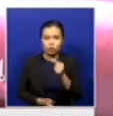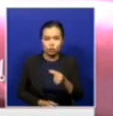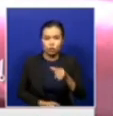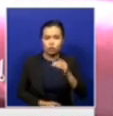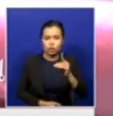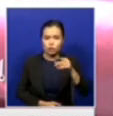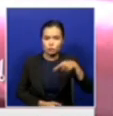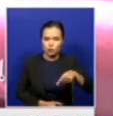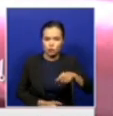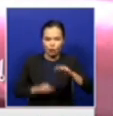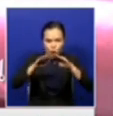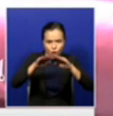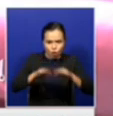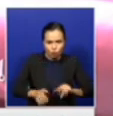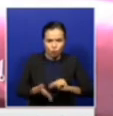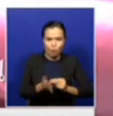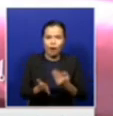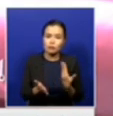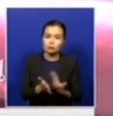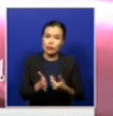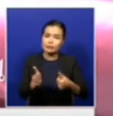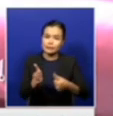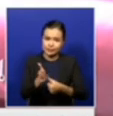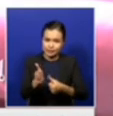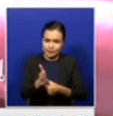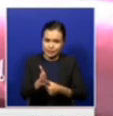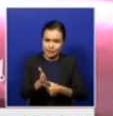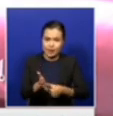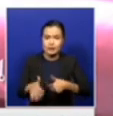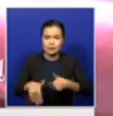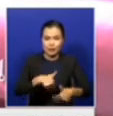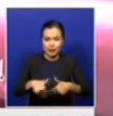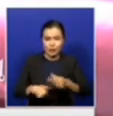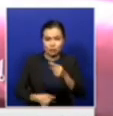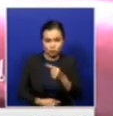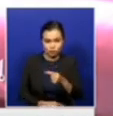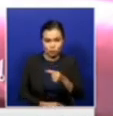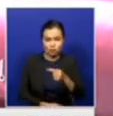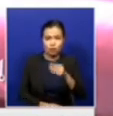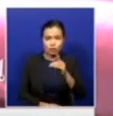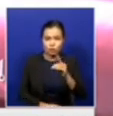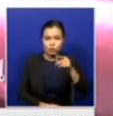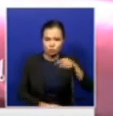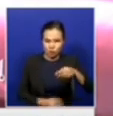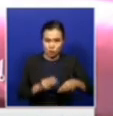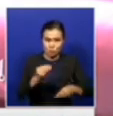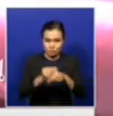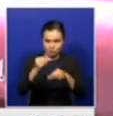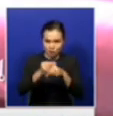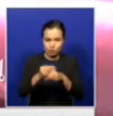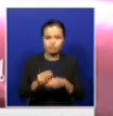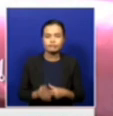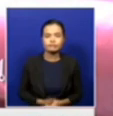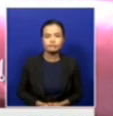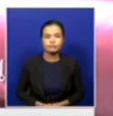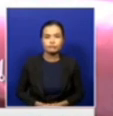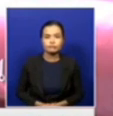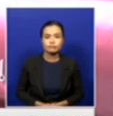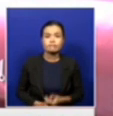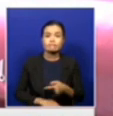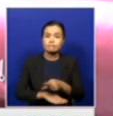กก็จะทำให้อัตราหนี้สาธารณะต่อ GDP เนี่ยมันเพิ่มขึ้นครับสุดท้ายท่านประธ